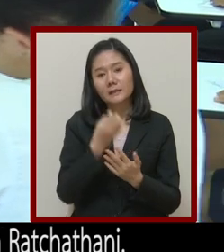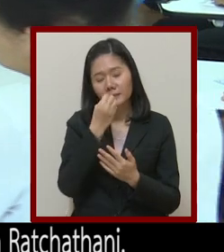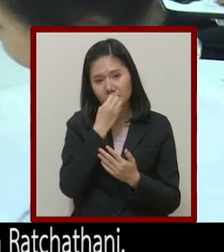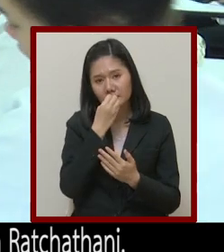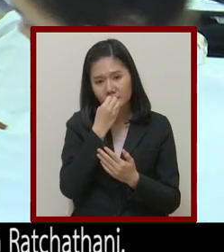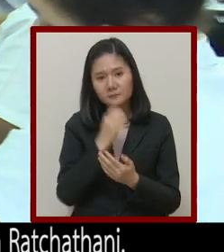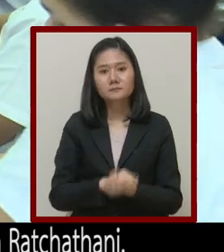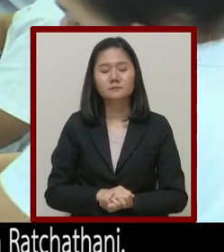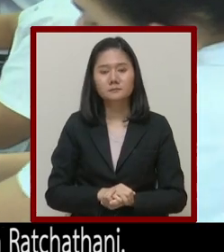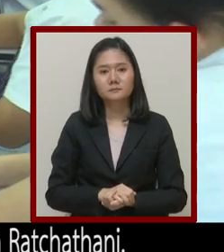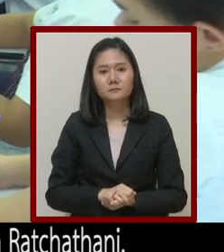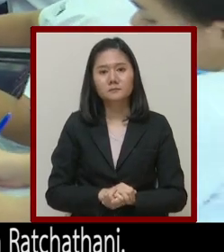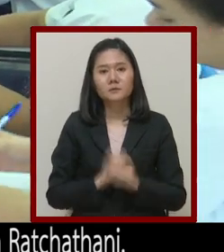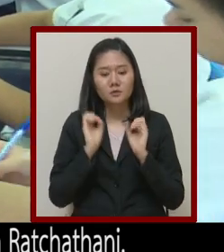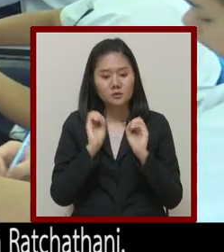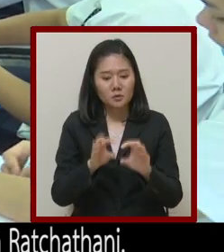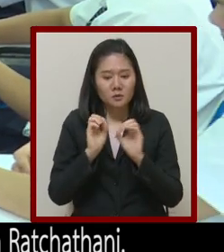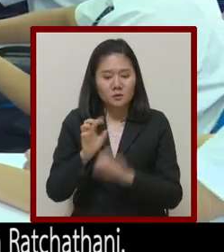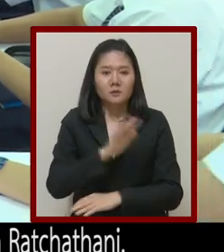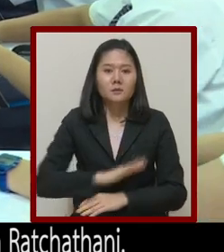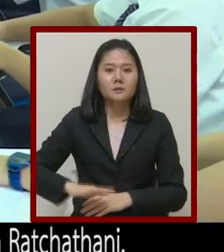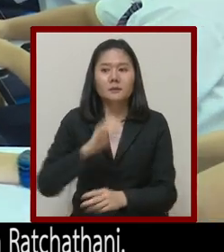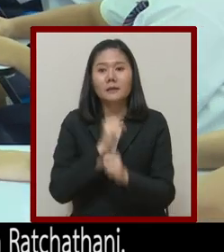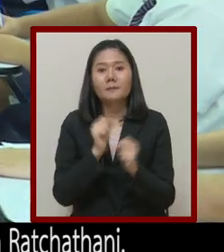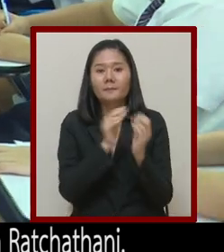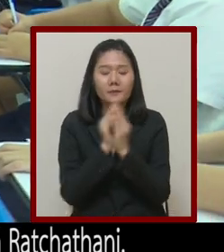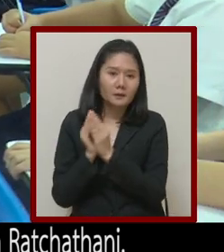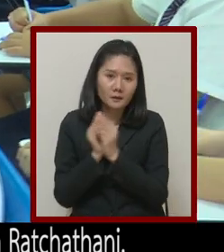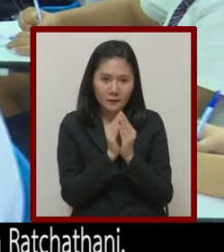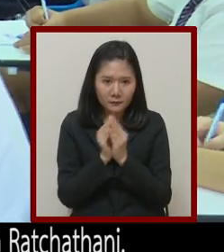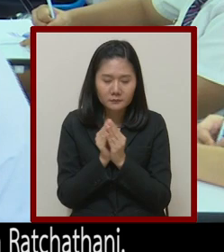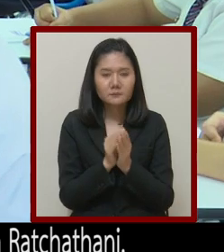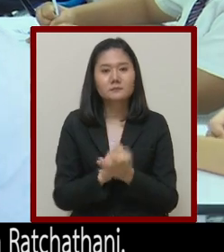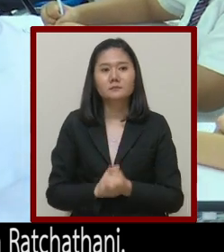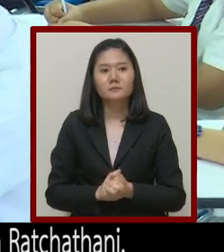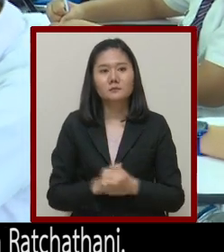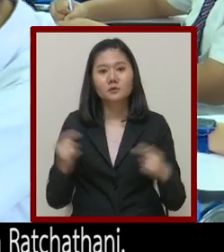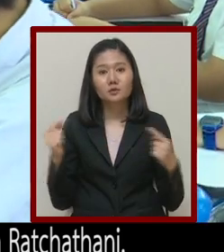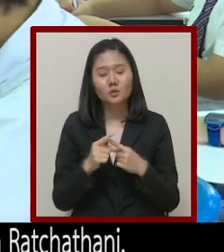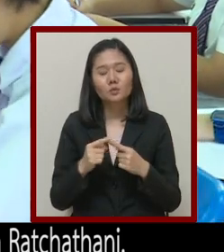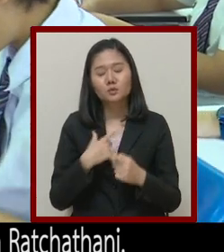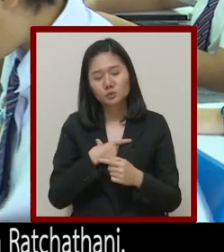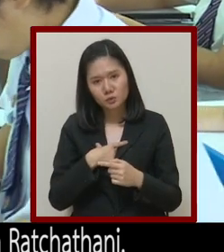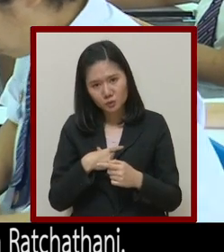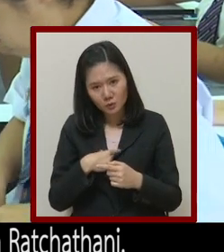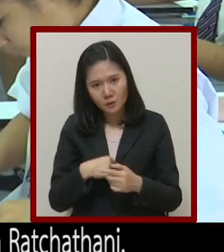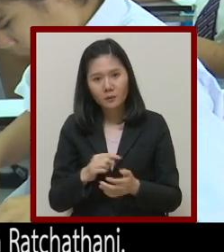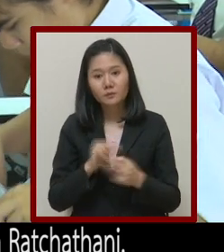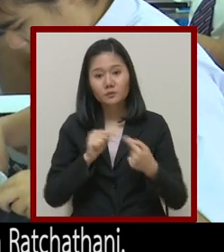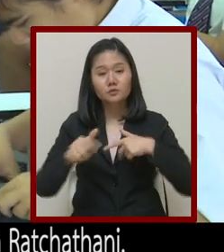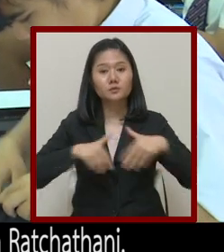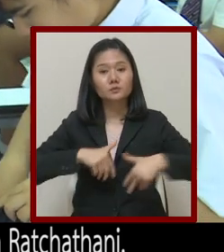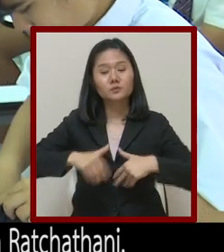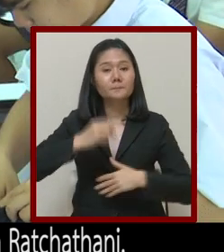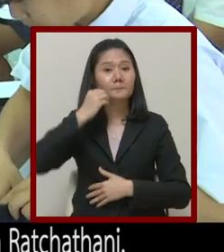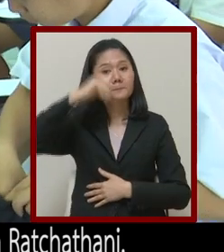ารและโภชนาการมาสอนให้พวกเราเนี่ยได้ทำอาหารสมุนไพรที่เป็นที่นิยมของชุมชนบ้